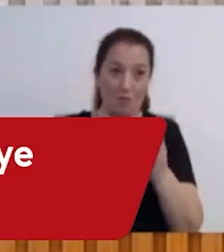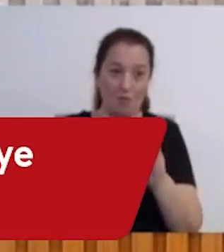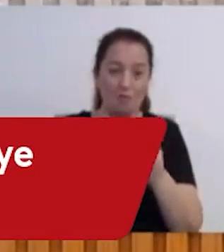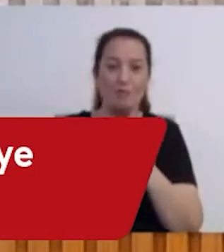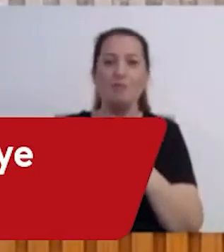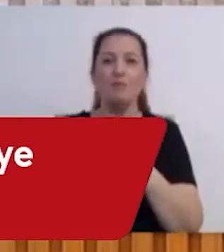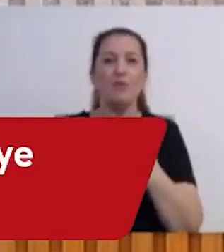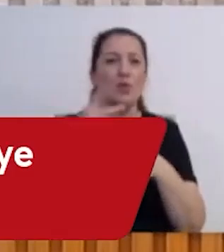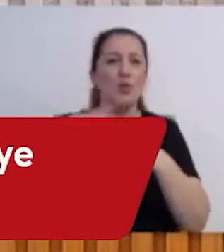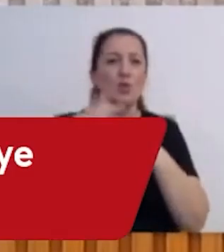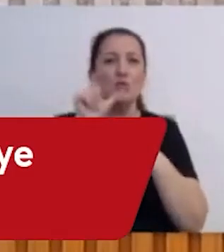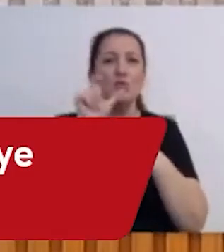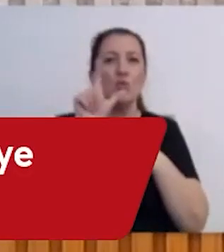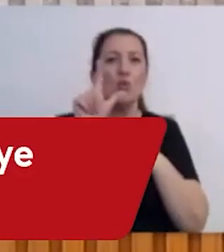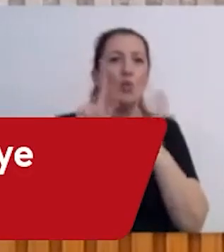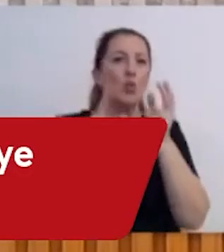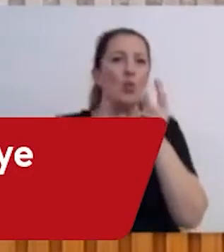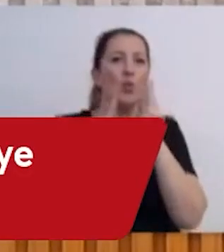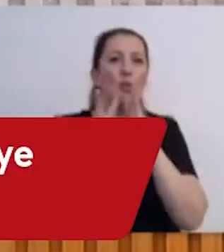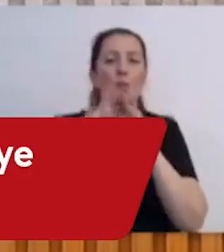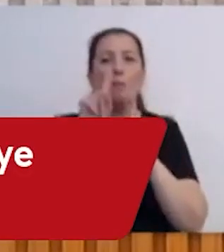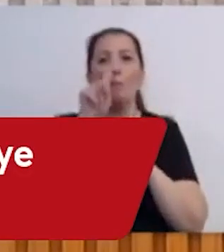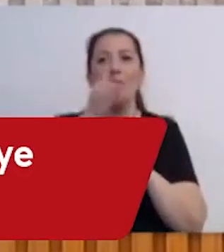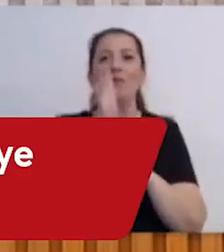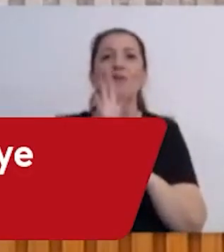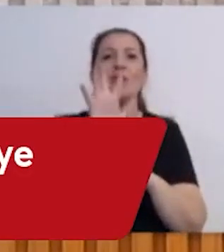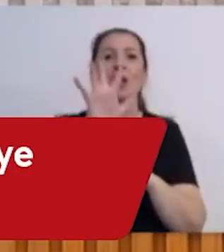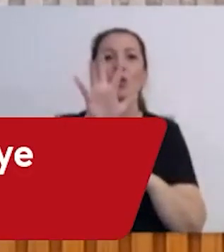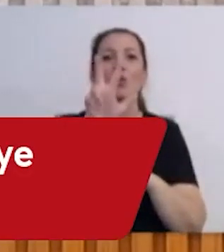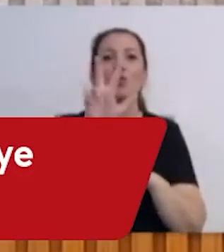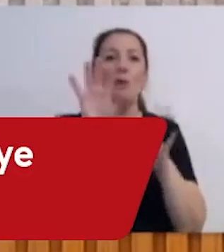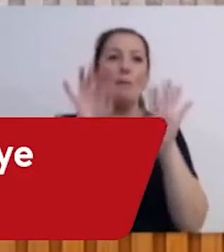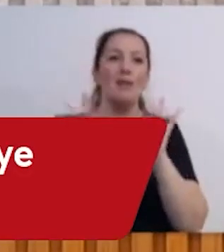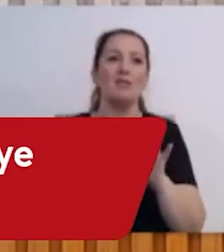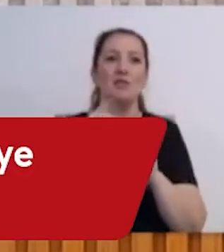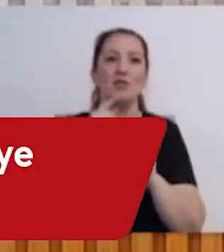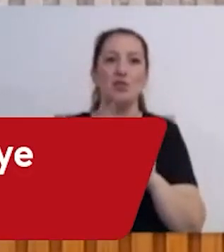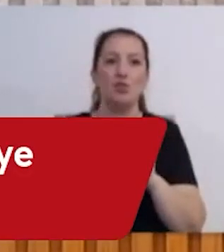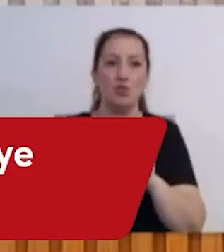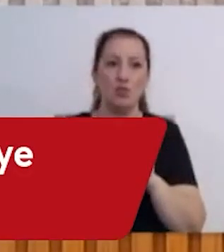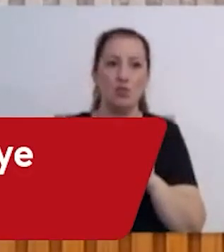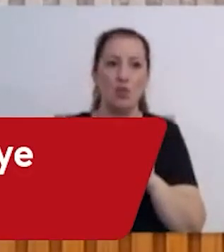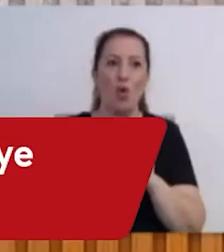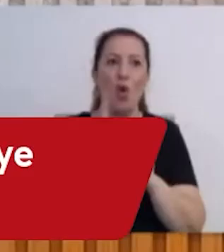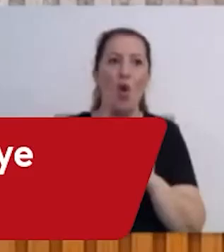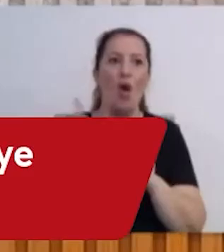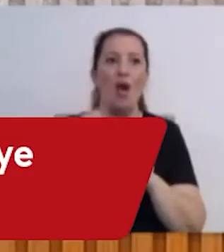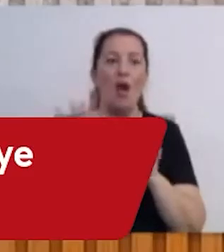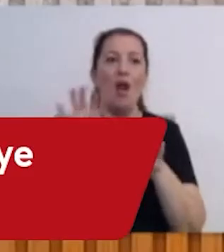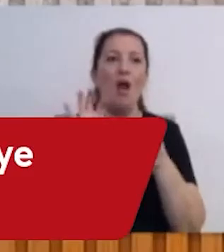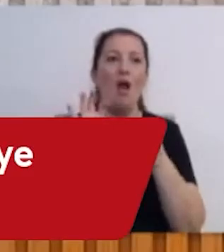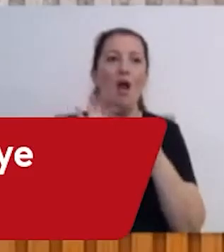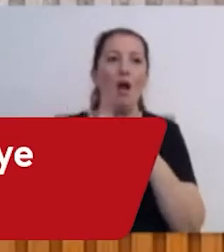zulüm 1453'te başlamıştır deniyor. Onlarla alakalı